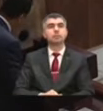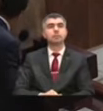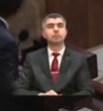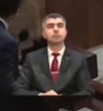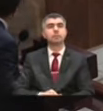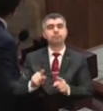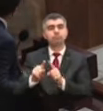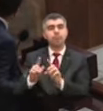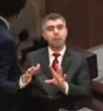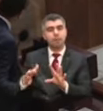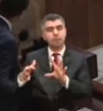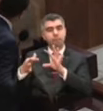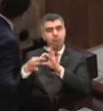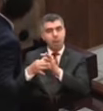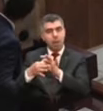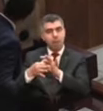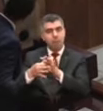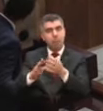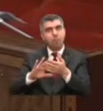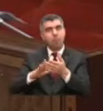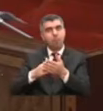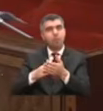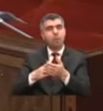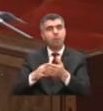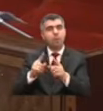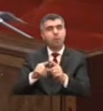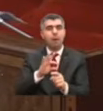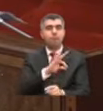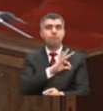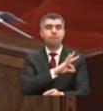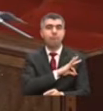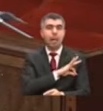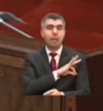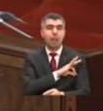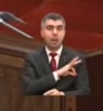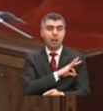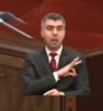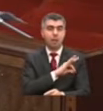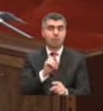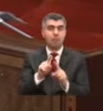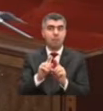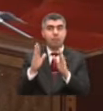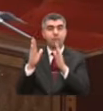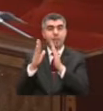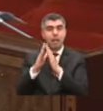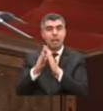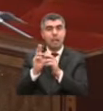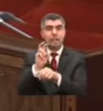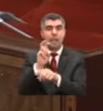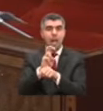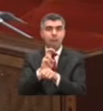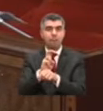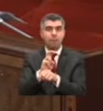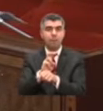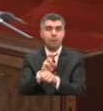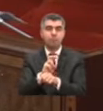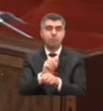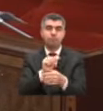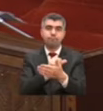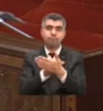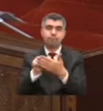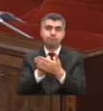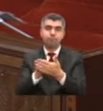القطاع البنكي اللي اعطيتيه كيفاش انه يتحمل الفوائد ديال القطاع ديال السكن. ارتباطا